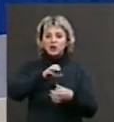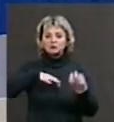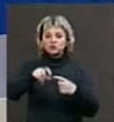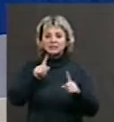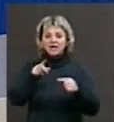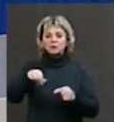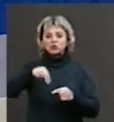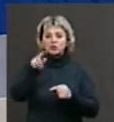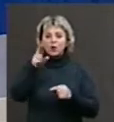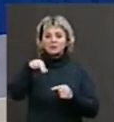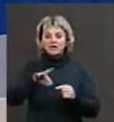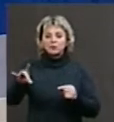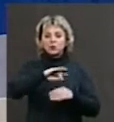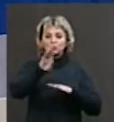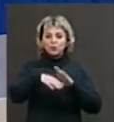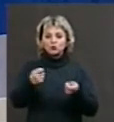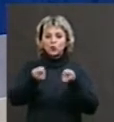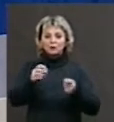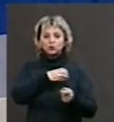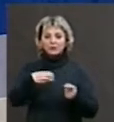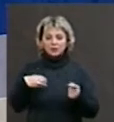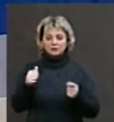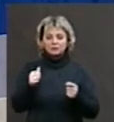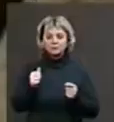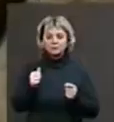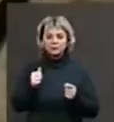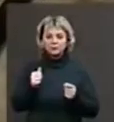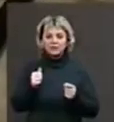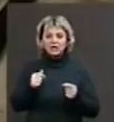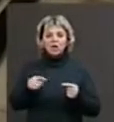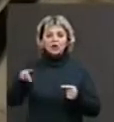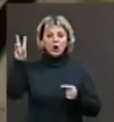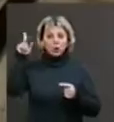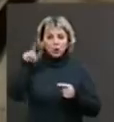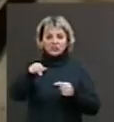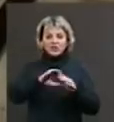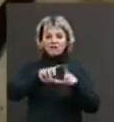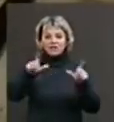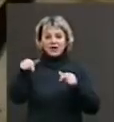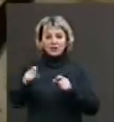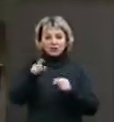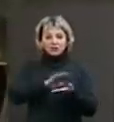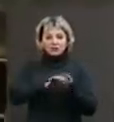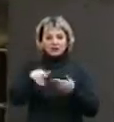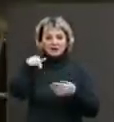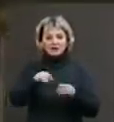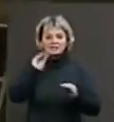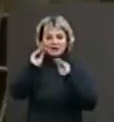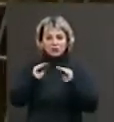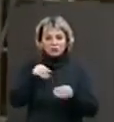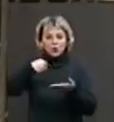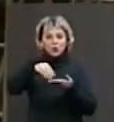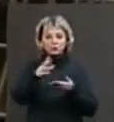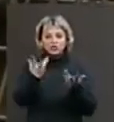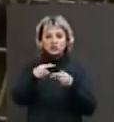совещании в Песчанокопском районе под руководством губернатора. На кроличьей ферме стерильная чистота. Современное оборудование куплено